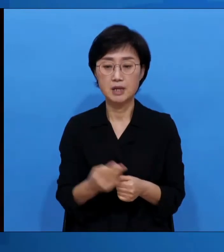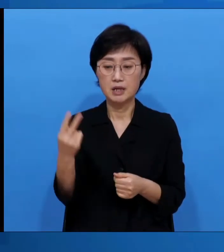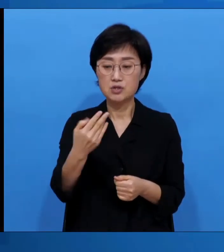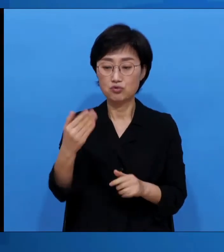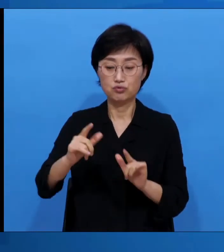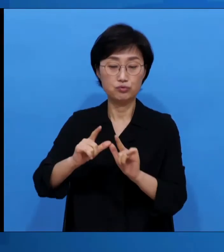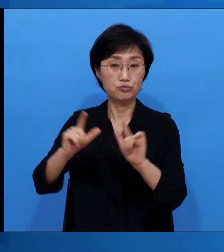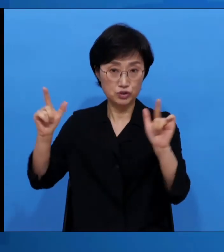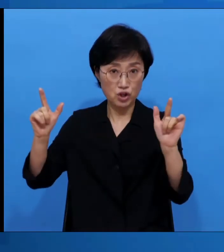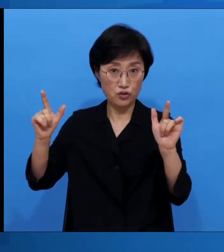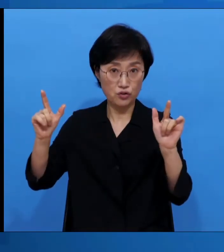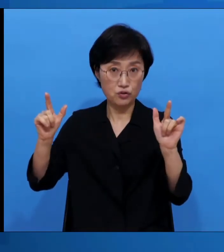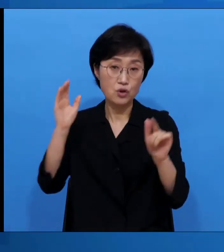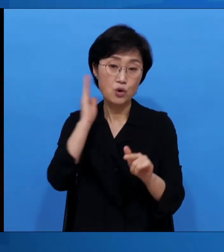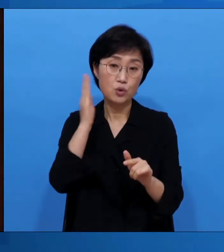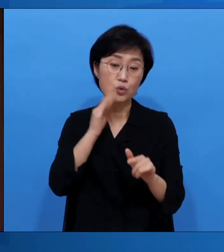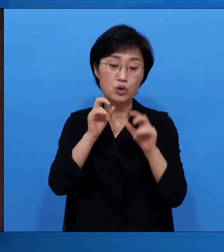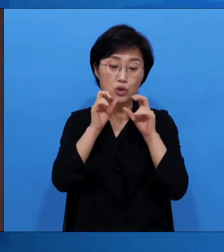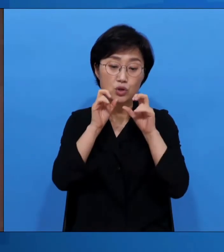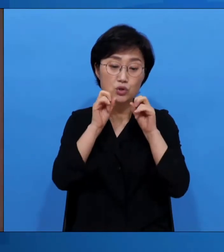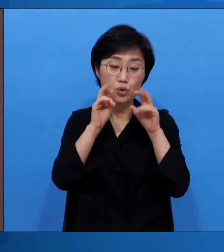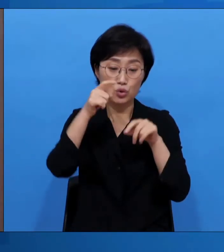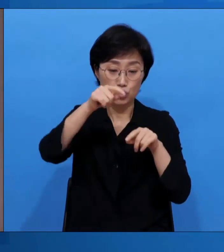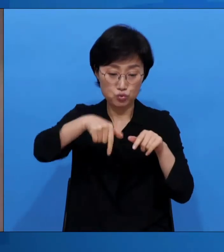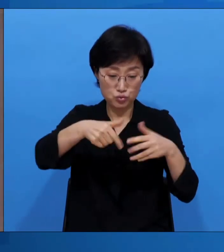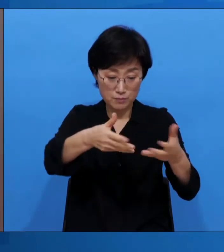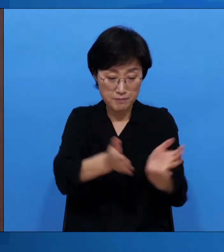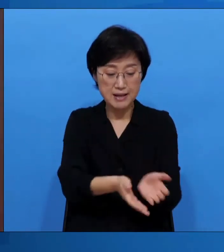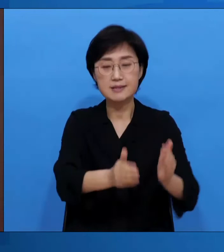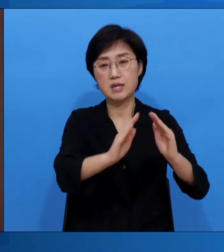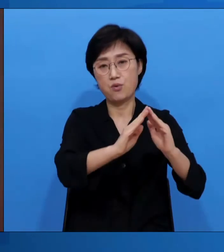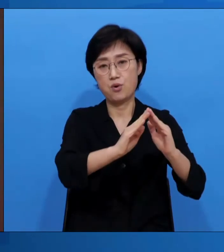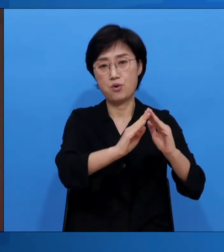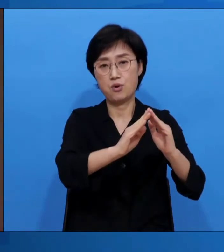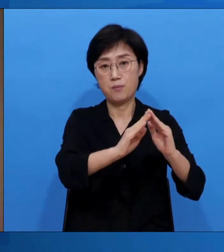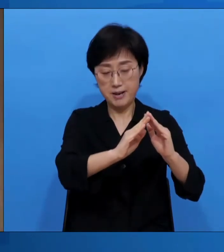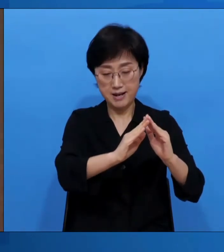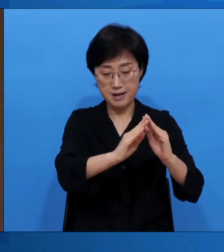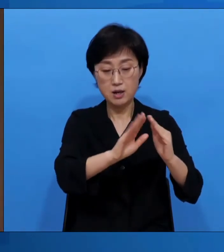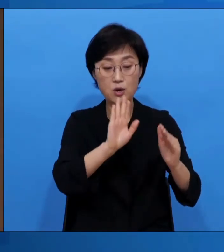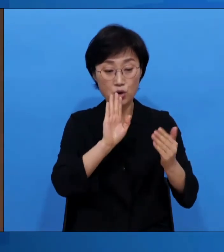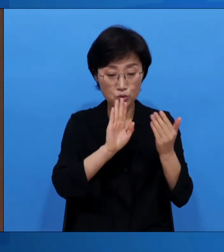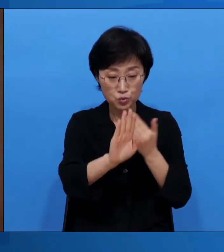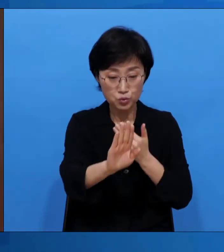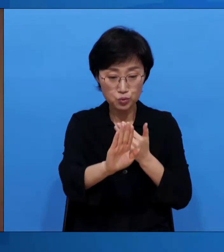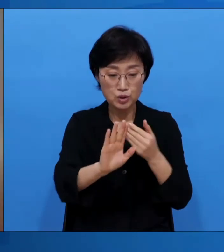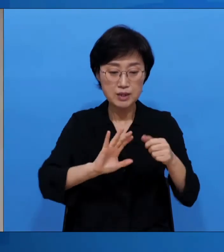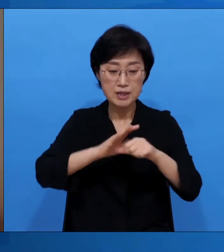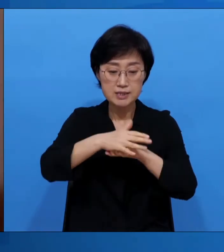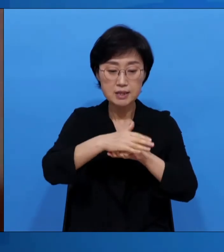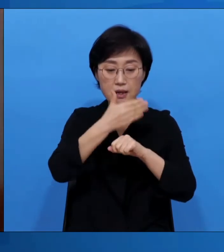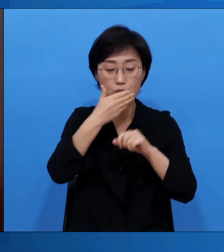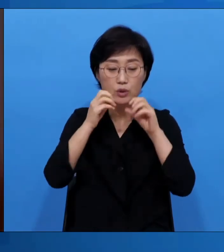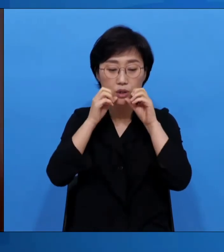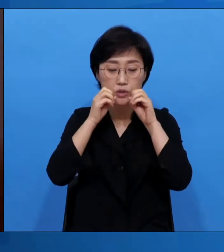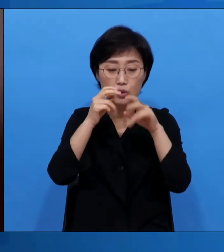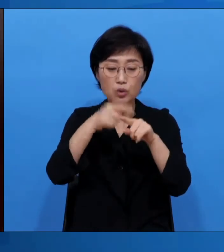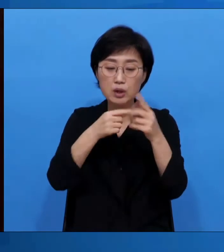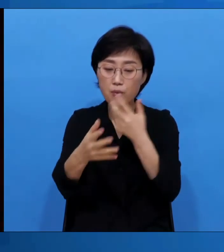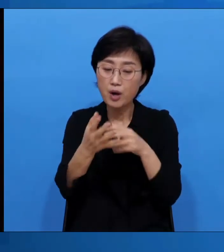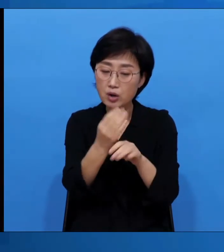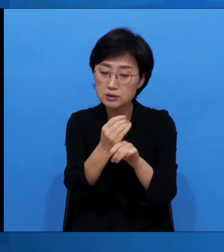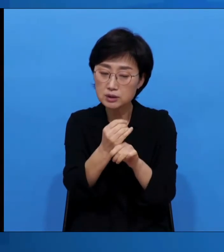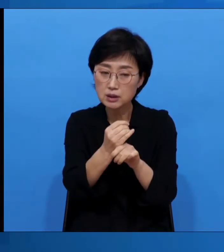2009년에 세워진 농인 선교국을 통해 10번의 세계 농인 선교 대회가 열렸습니다.